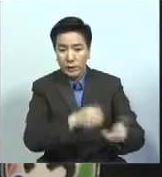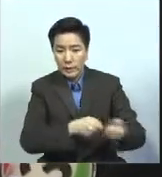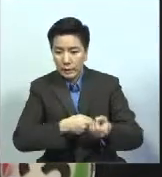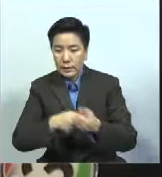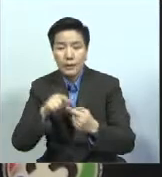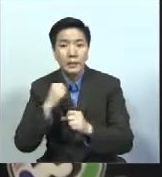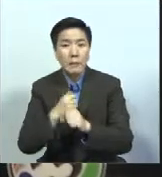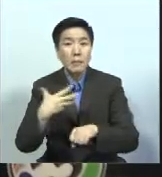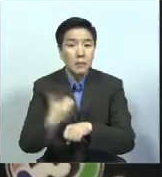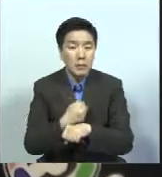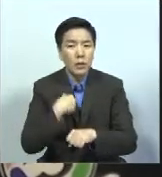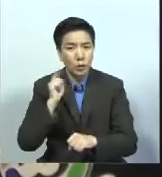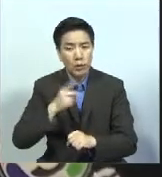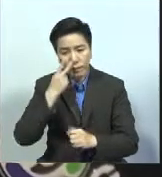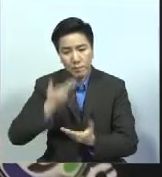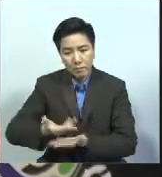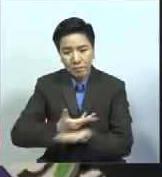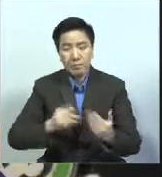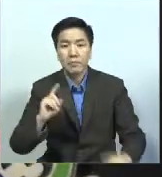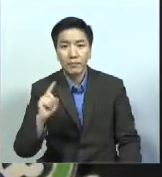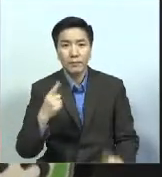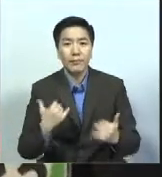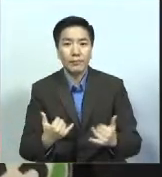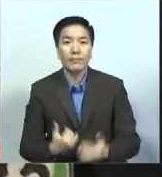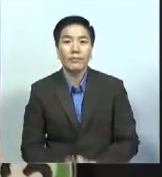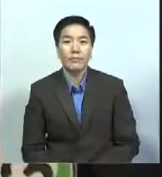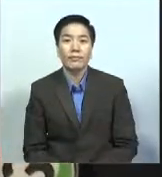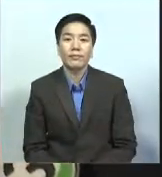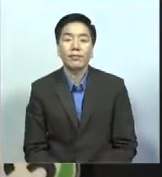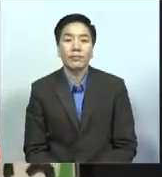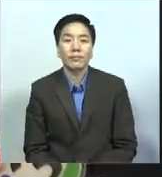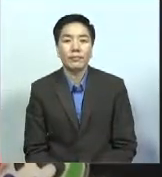างการเมืองจะมีการพิจารณาอีกครั้งนะครับ